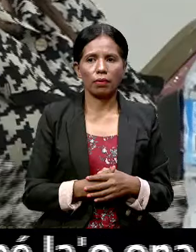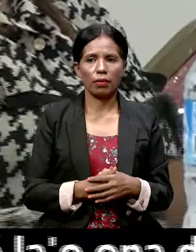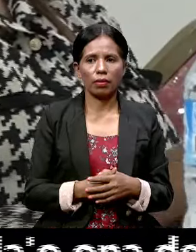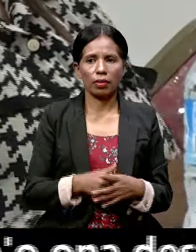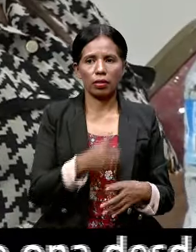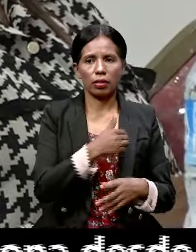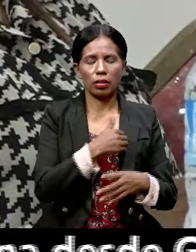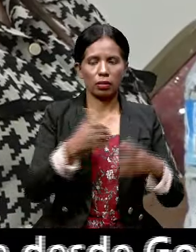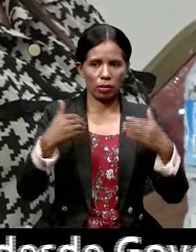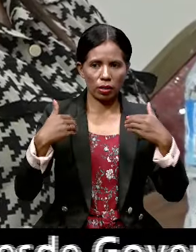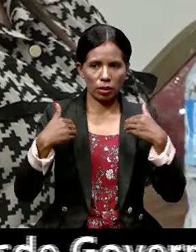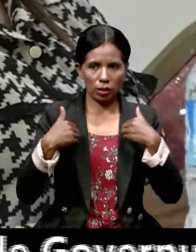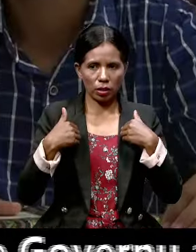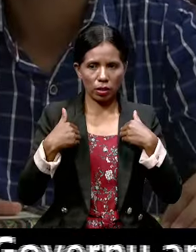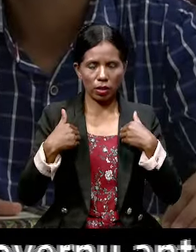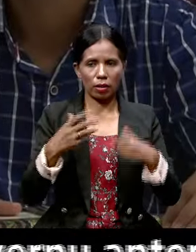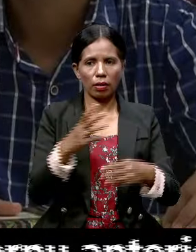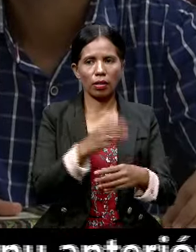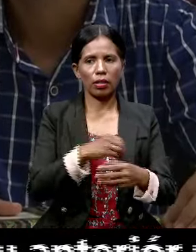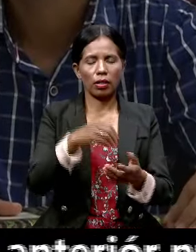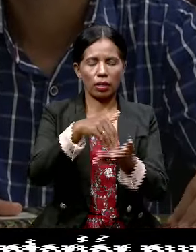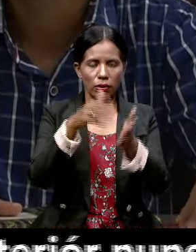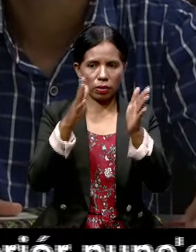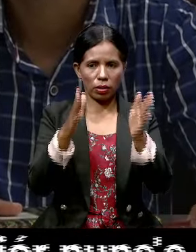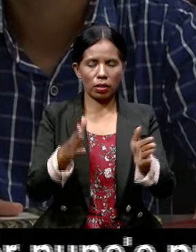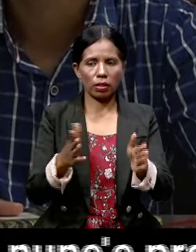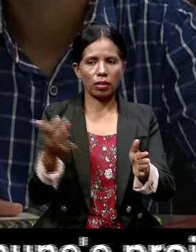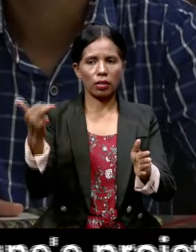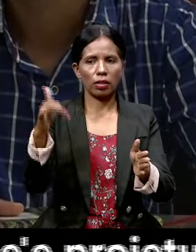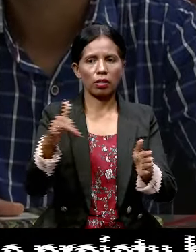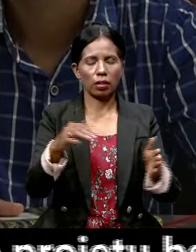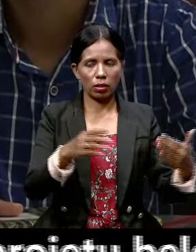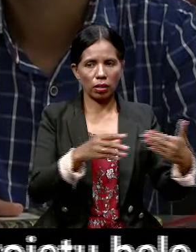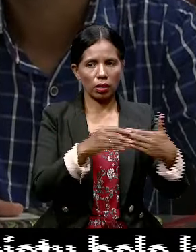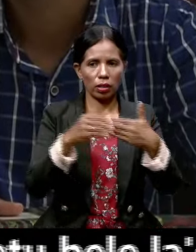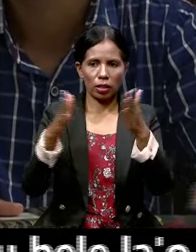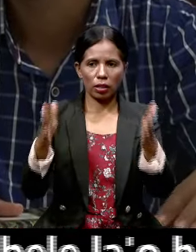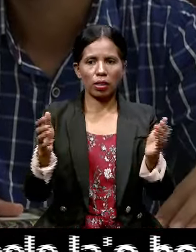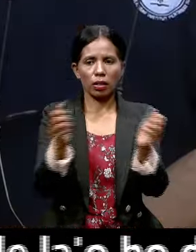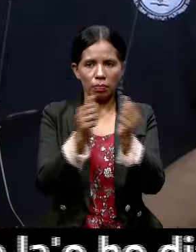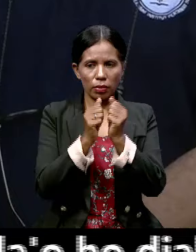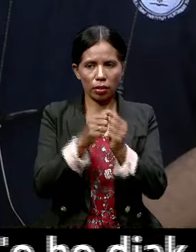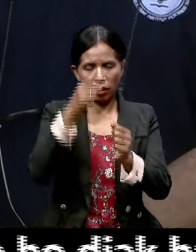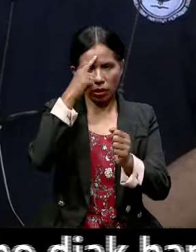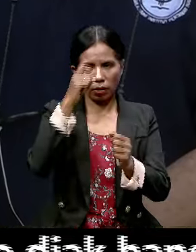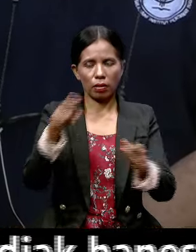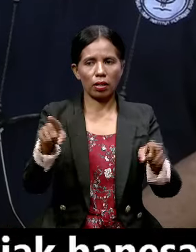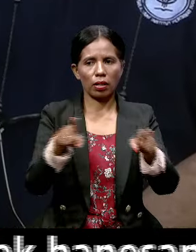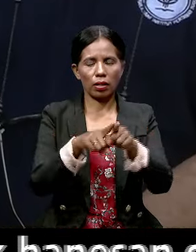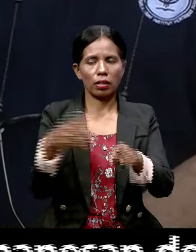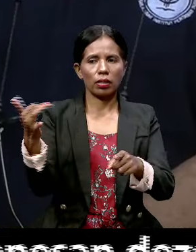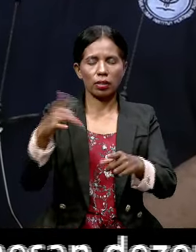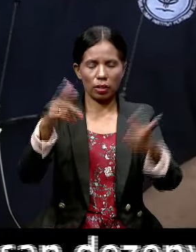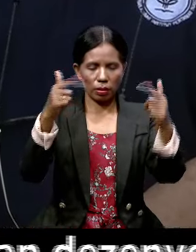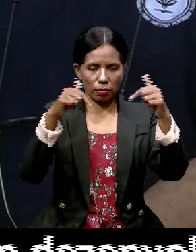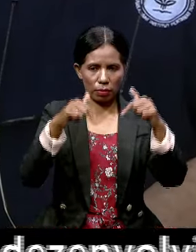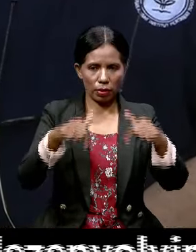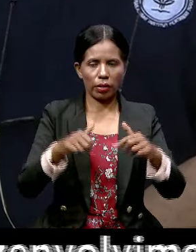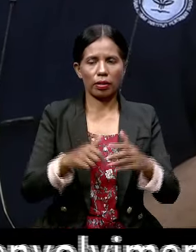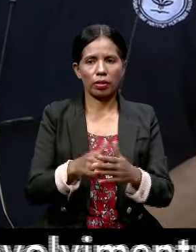sidaukia be alumni nebe makaya organizado nebe makaya tambah nema kanesa sira mai para